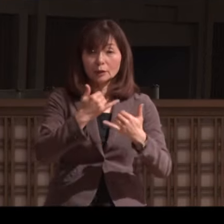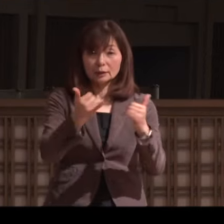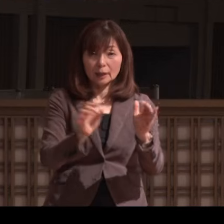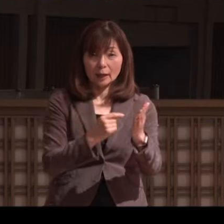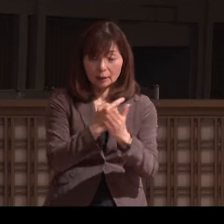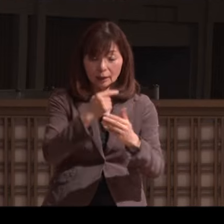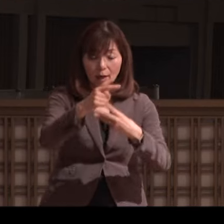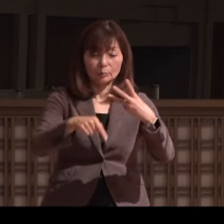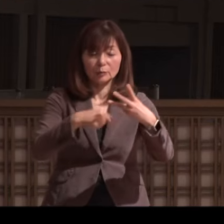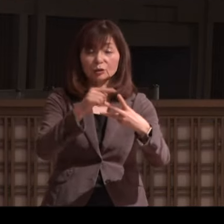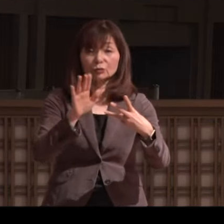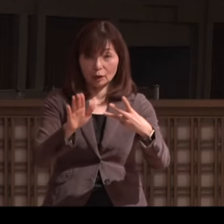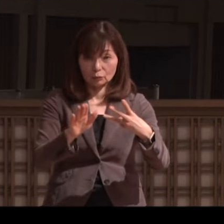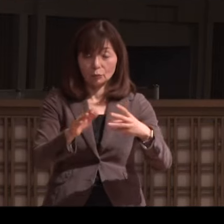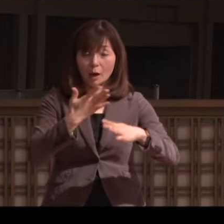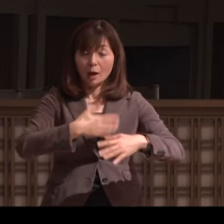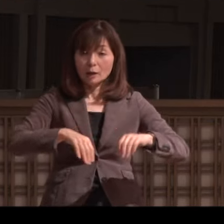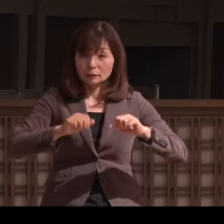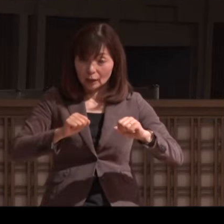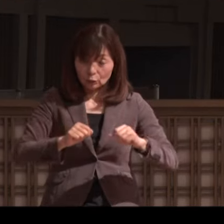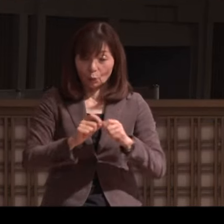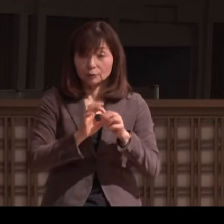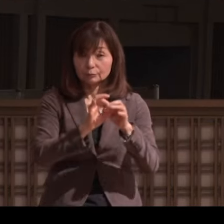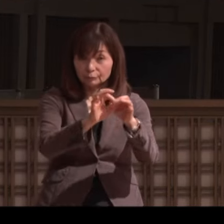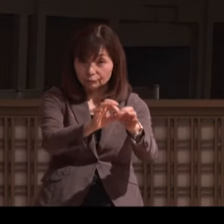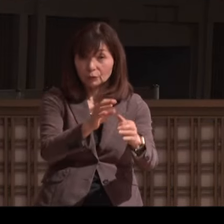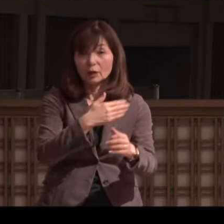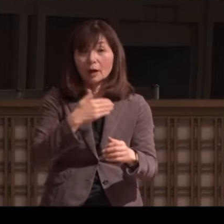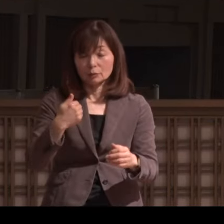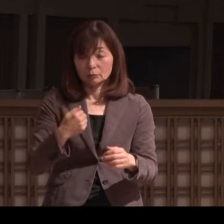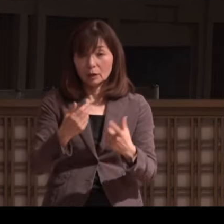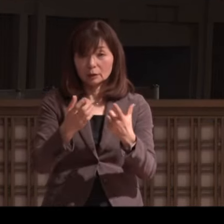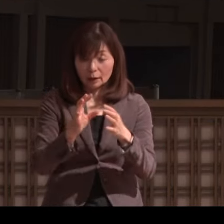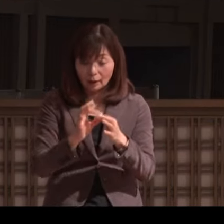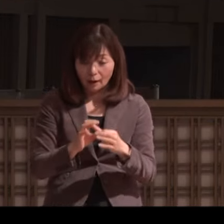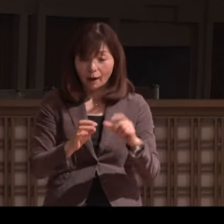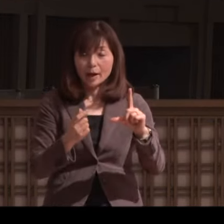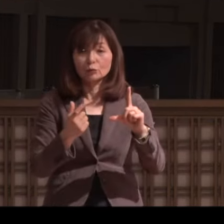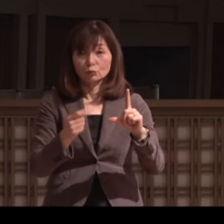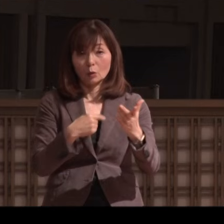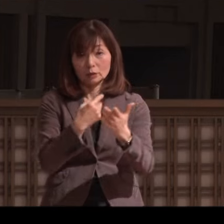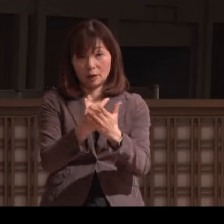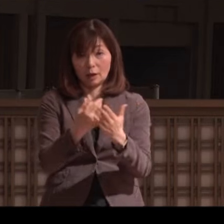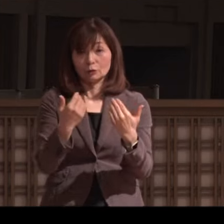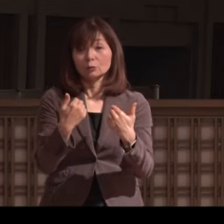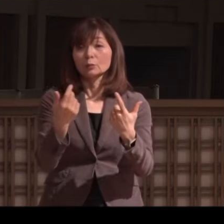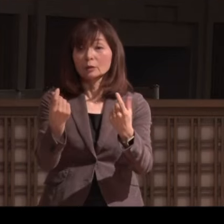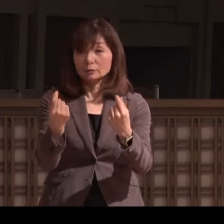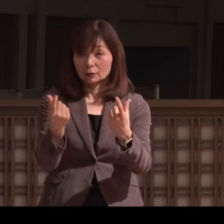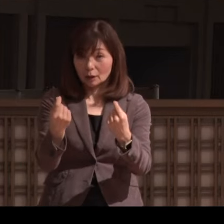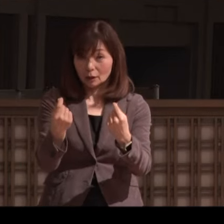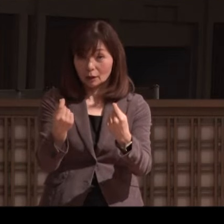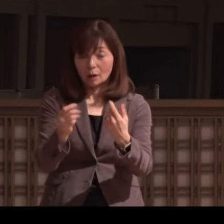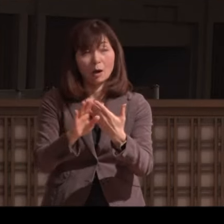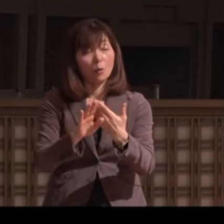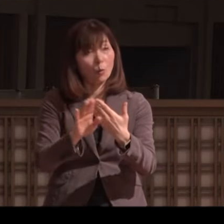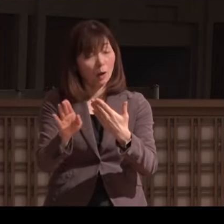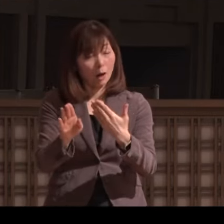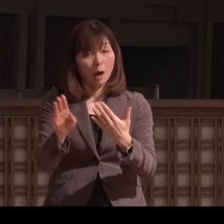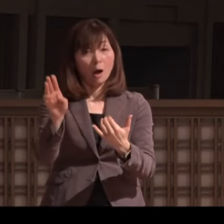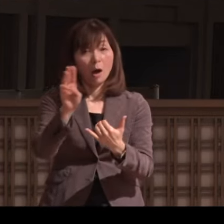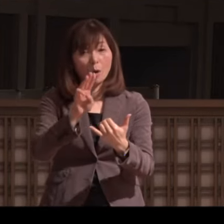健康自業伸びますねなのでLもやるべきですね他にもあるかなま防犯とか